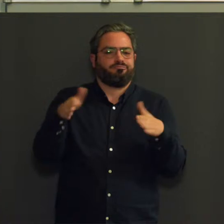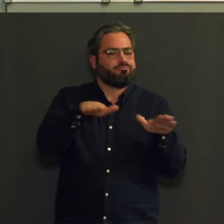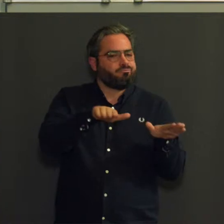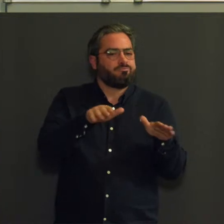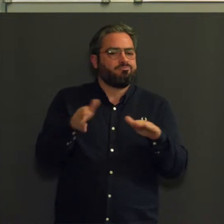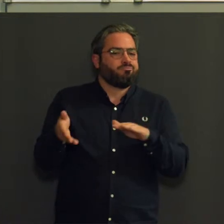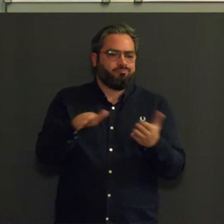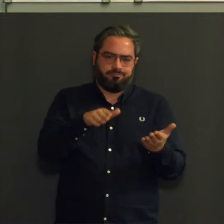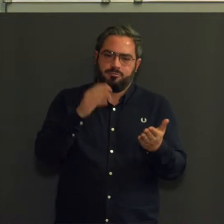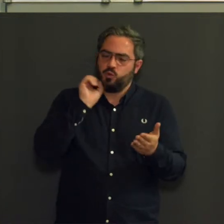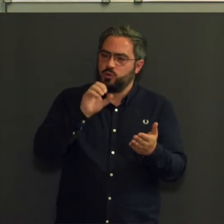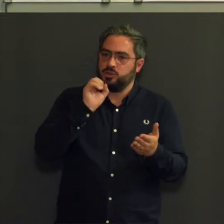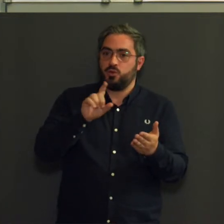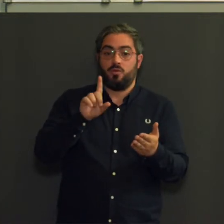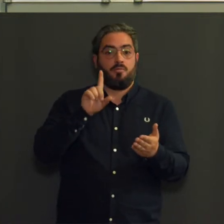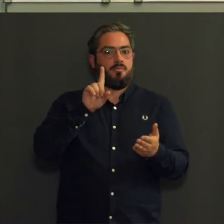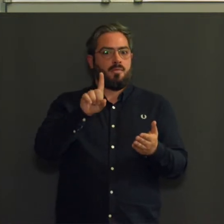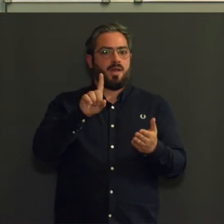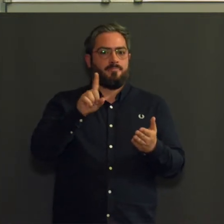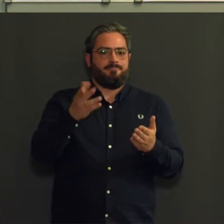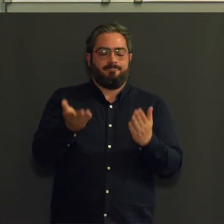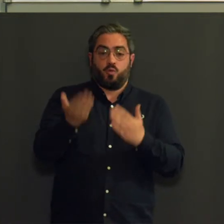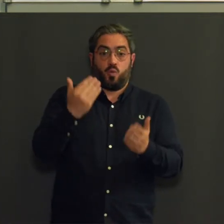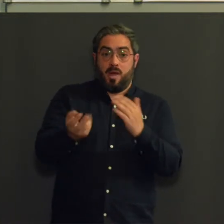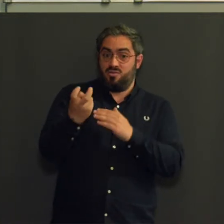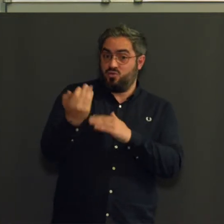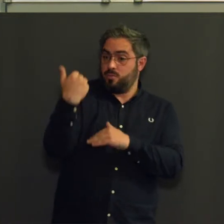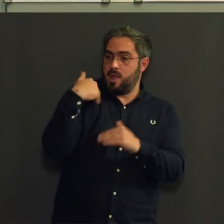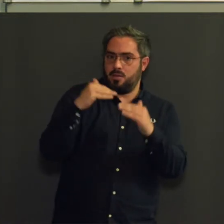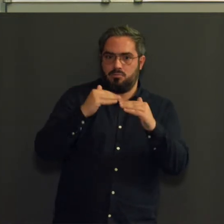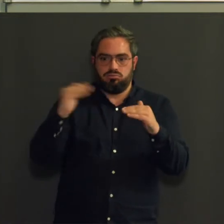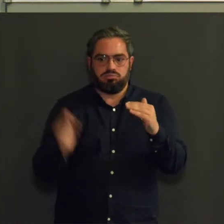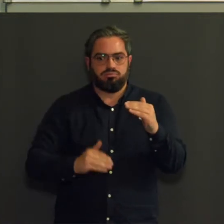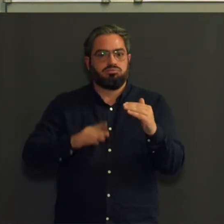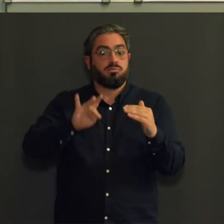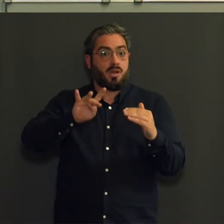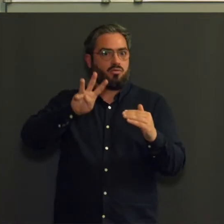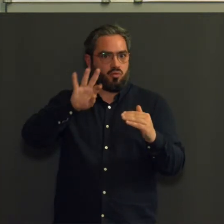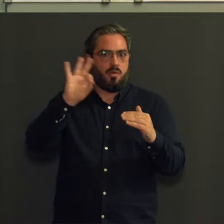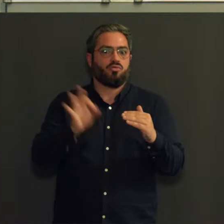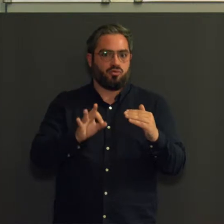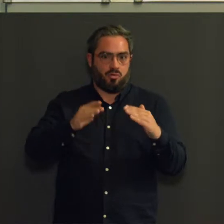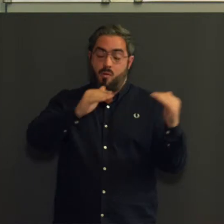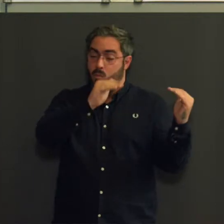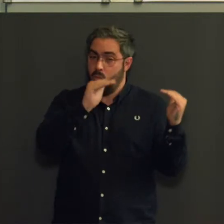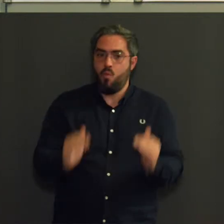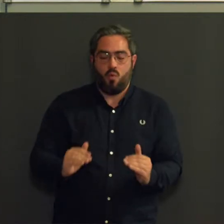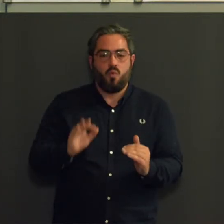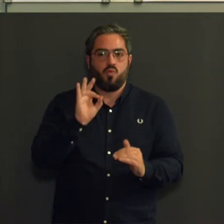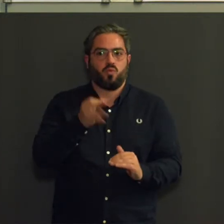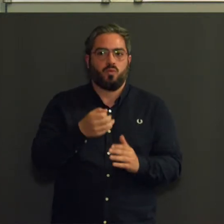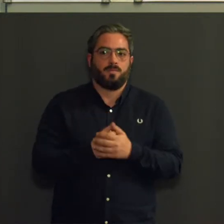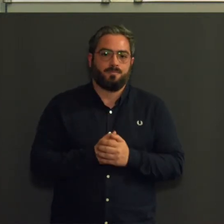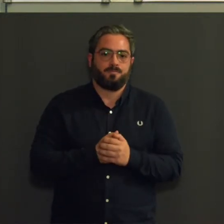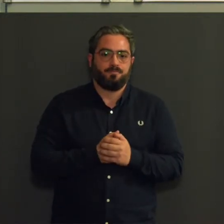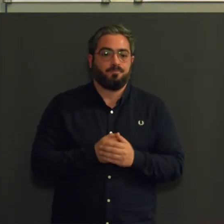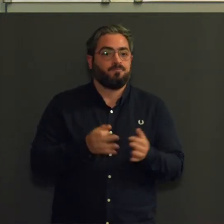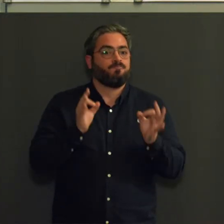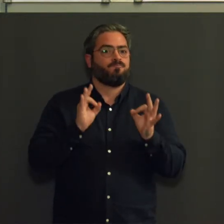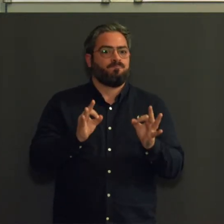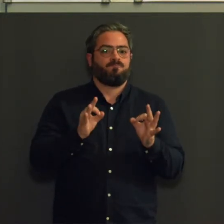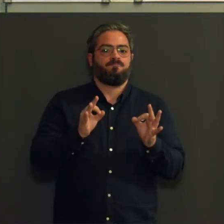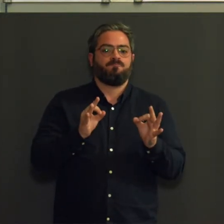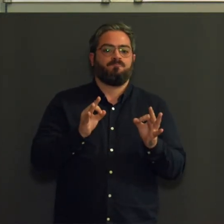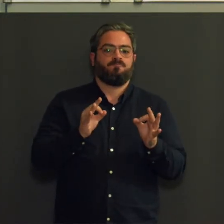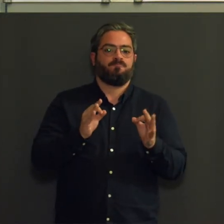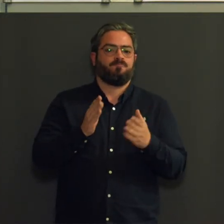par jour, mais c'est 43% de moins que la moyenne qu'on avait par rapport à la semaine précédente. Ce qu'il faut savoir, c'est qu'environ